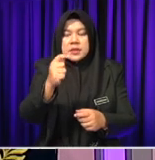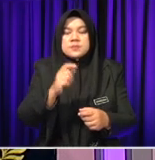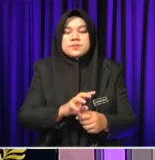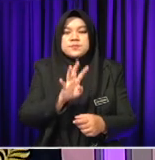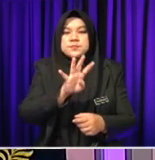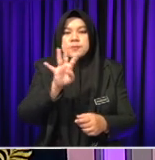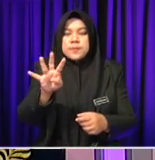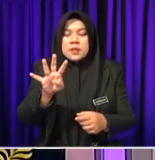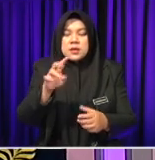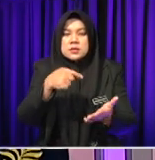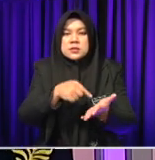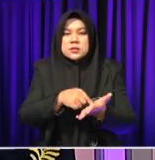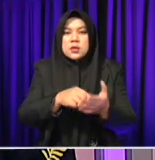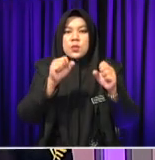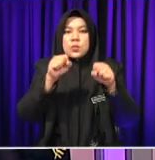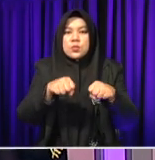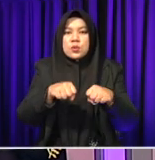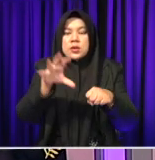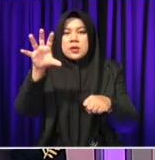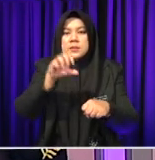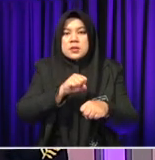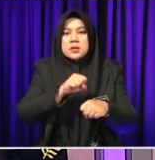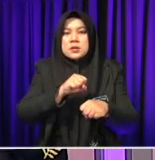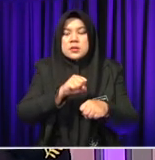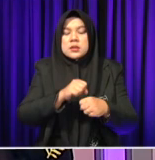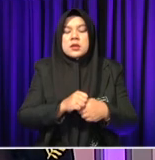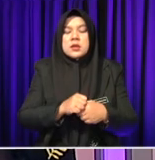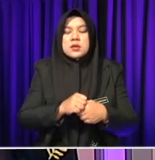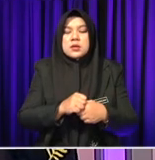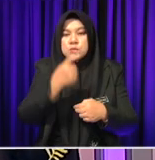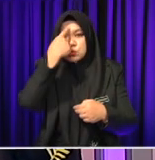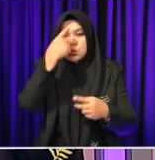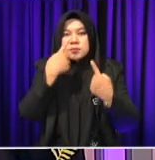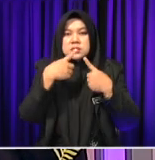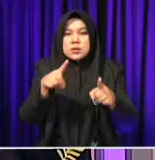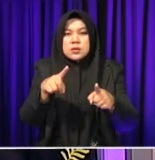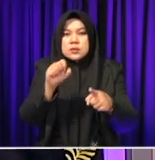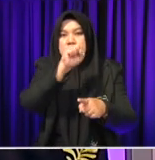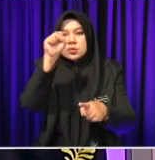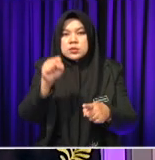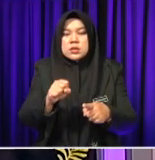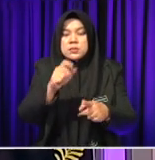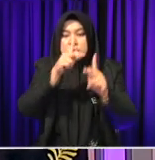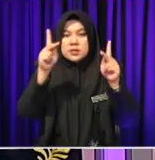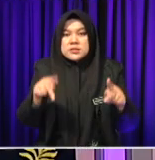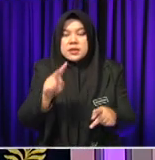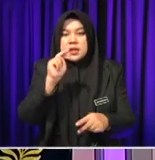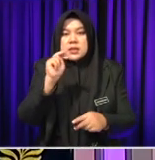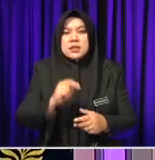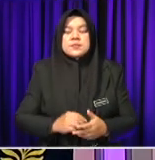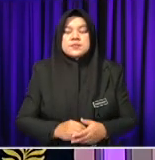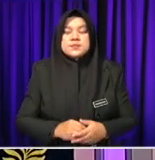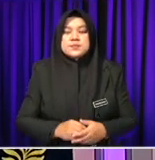mungkin anak-anak murid sekalian boleh mengambil orang kata apa pedoman untuk menjawab peperiksaan kita yang akan datang okey